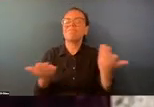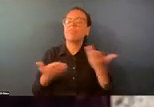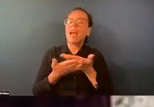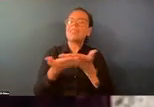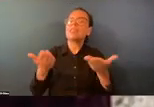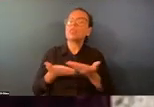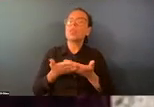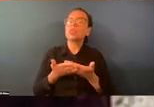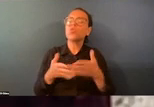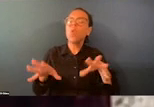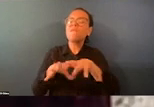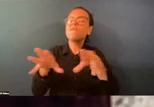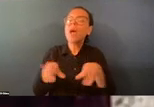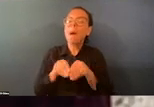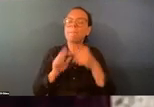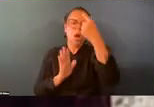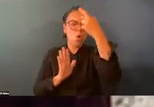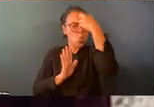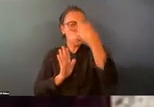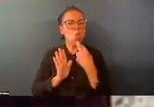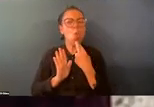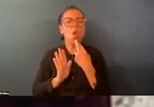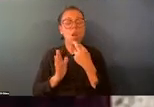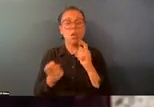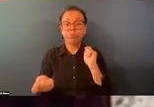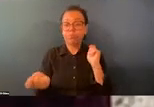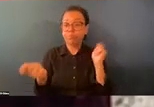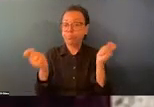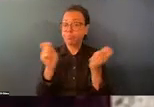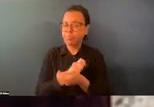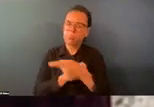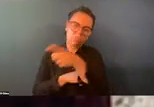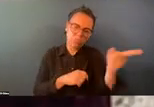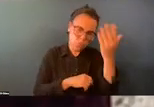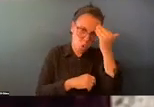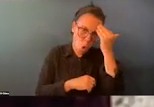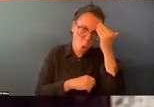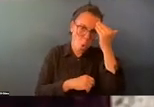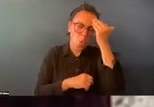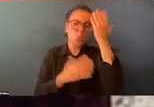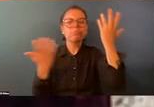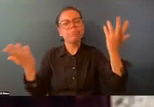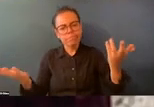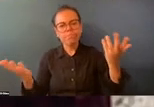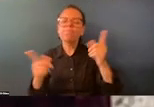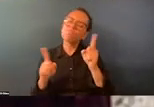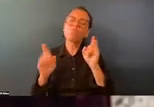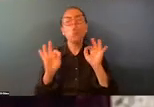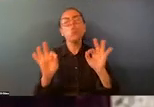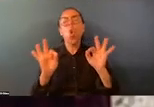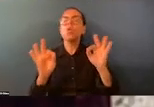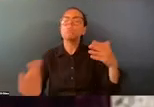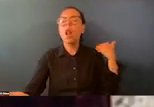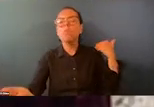миграция. Итак, у нас в республике вообще очень есть... И финансовая миграция – это когда много мужчин вынуждены,